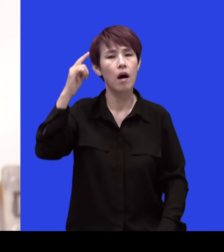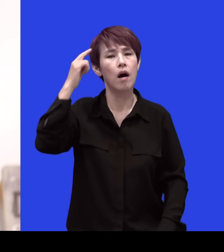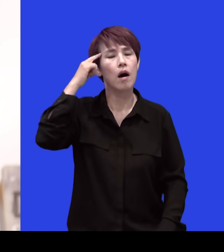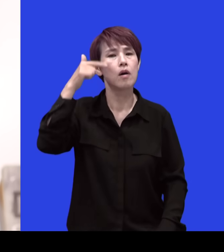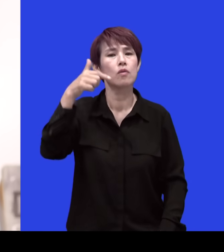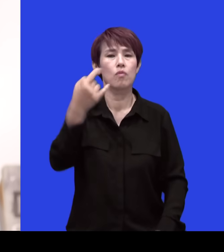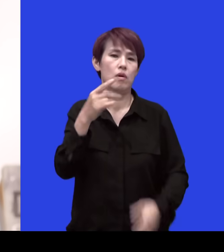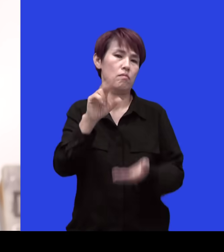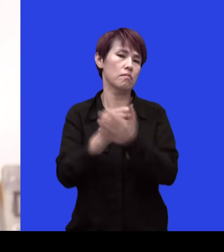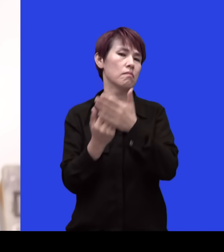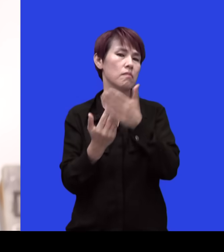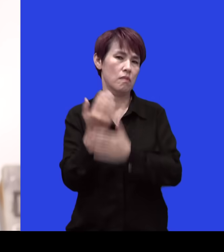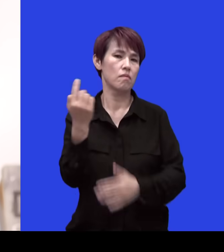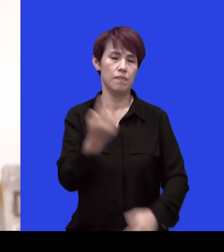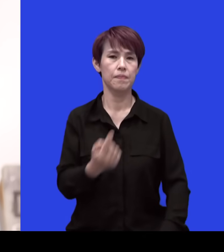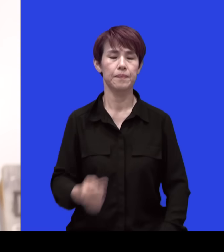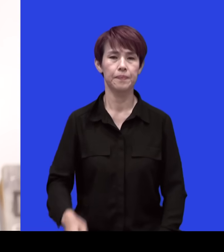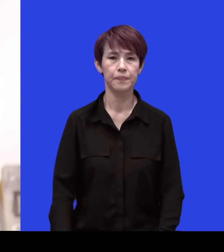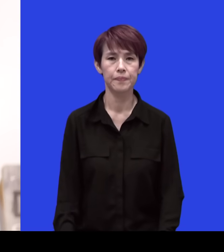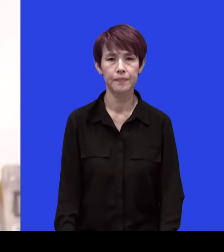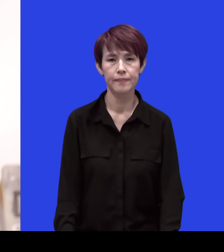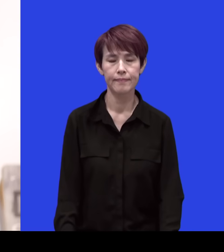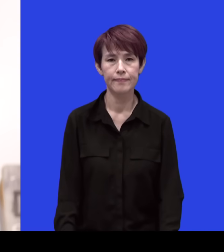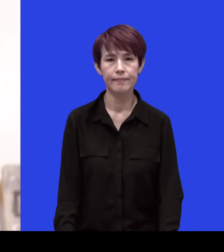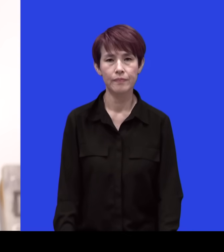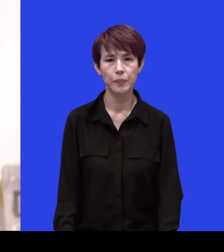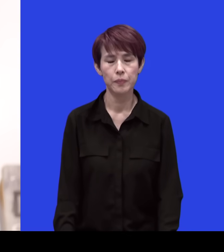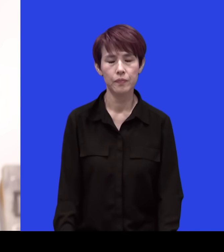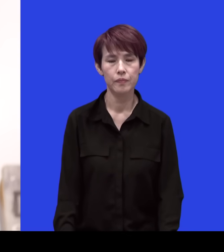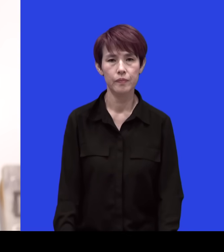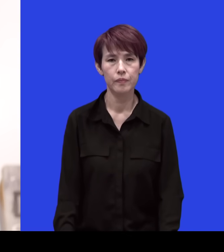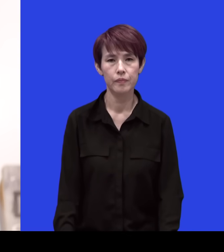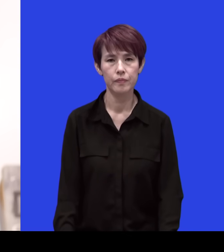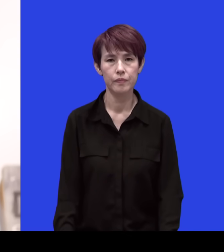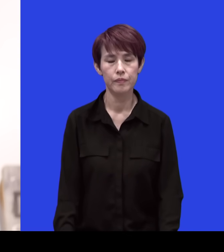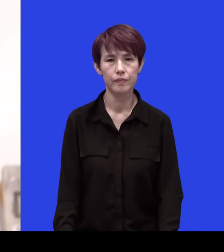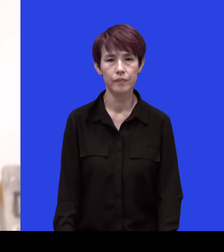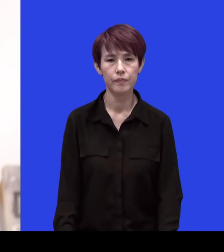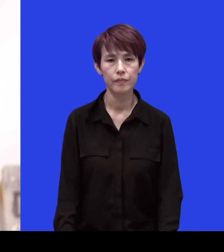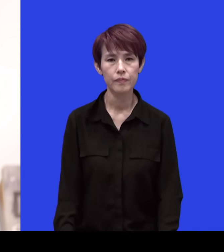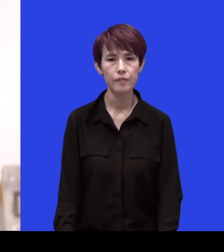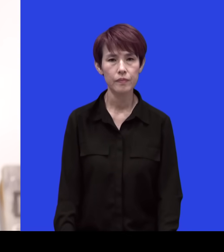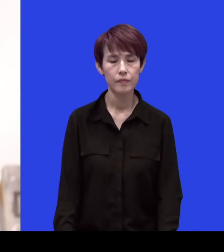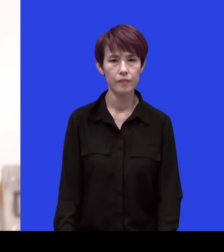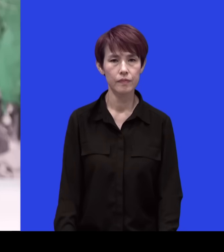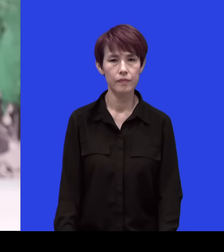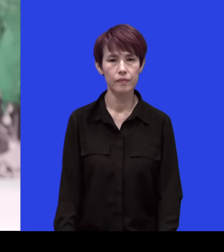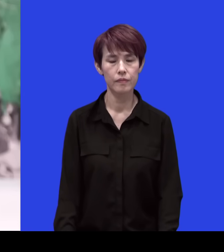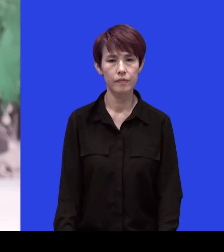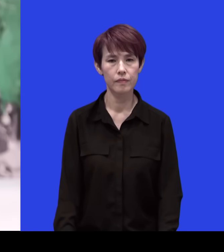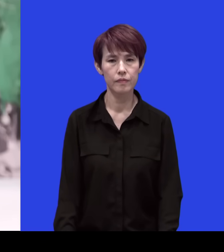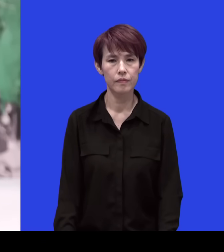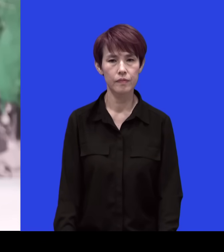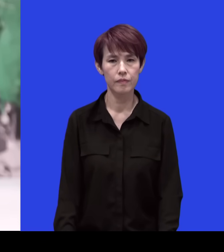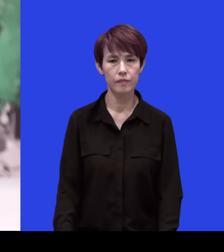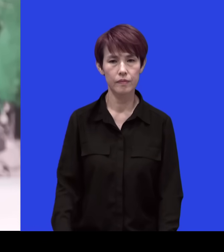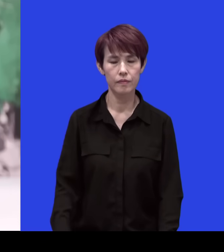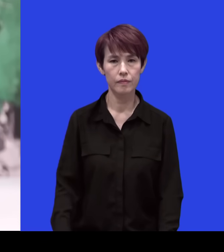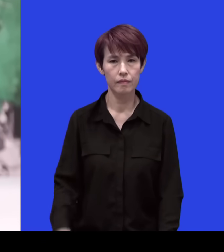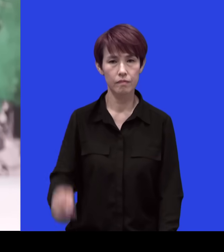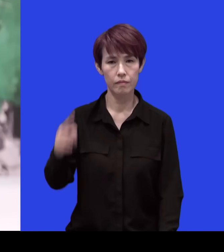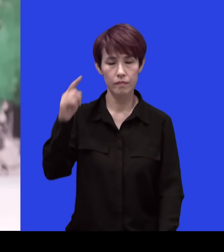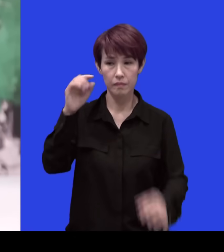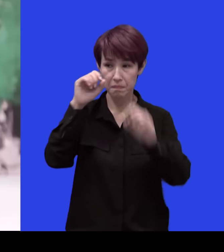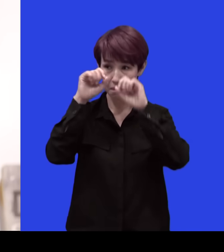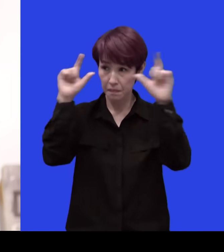이제 뇌에 와. 그 소위 내진탕이라는 거 예. 그런 건데 그게 산 거예요. 의식은 있으셨어요?